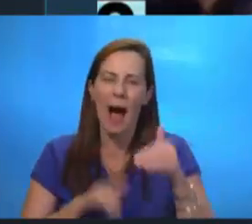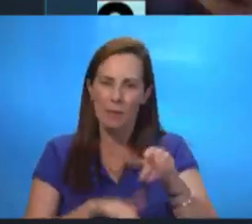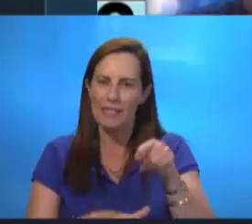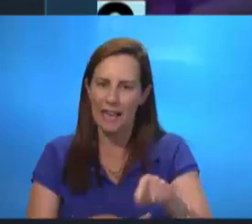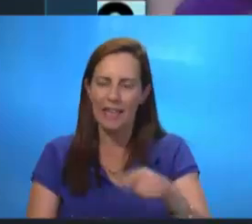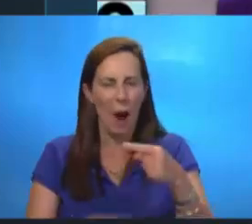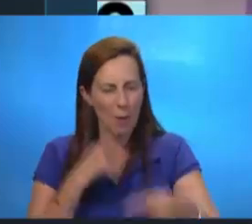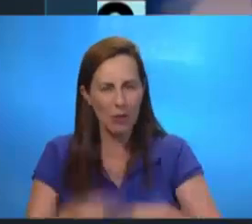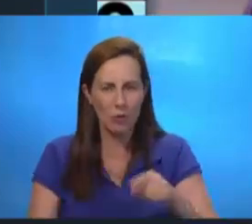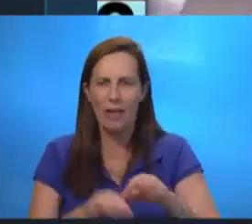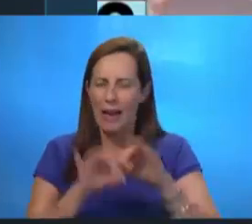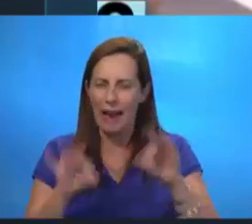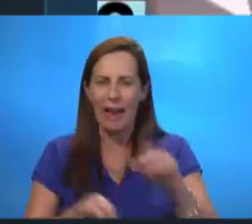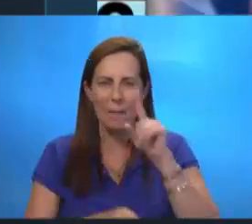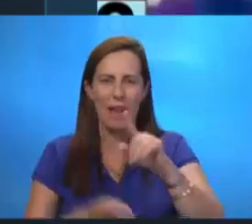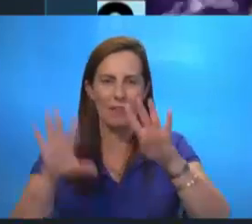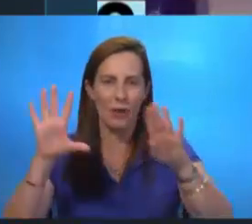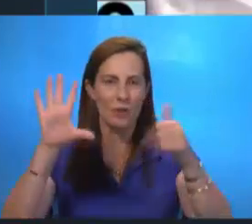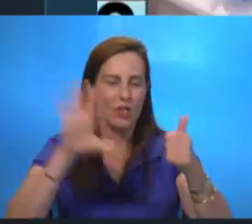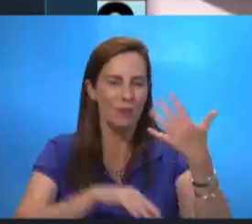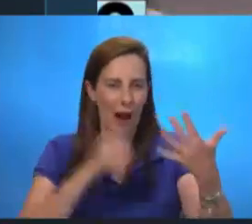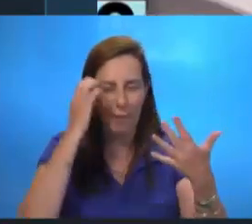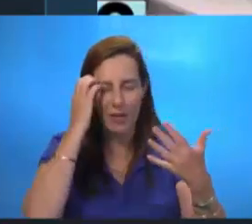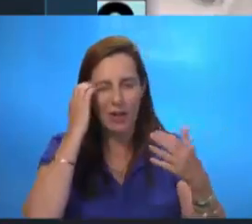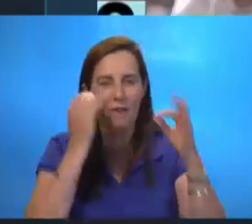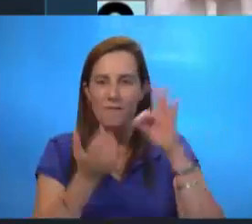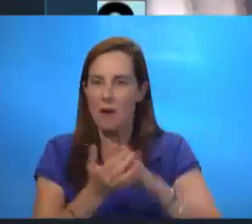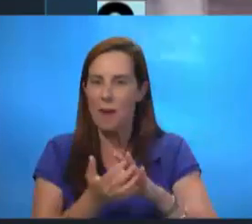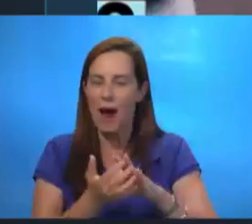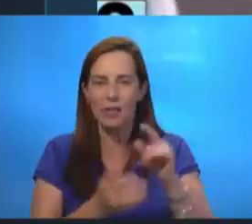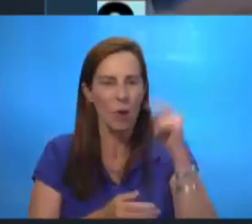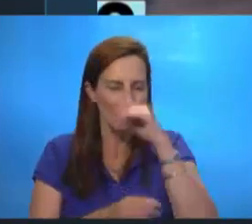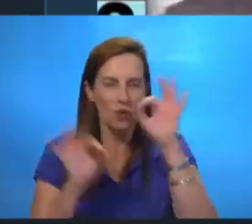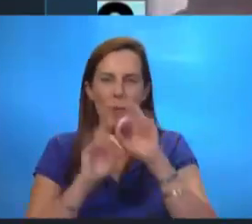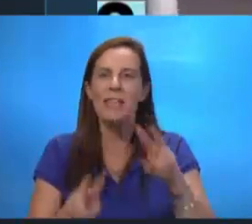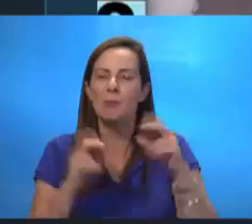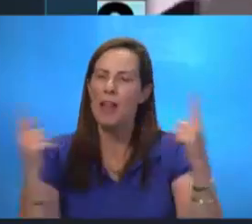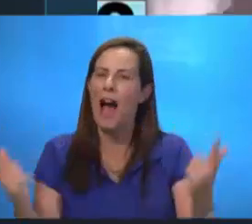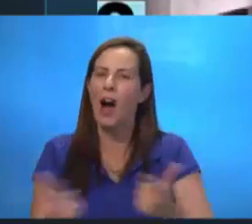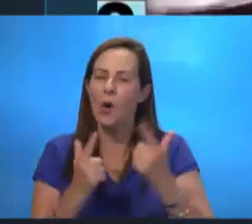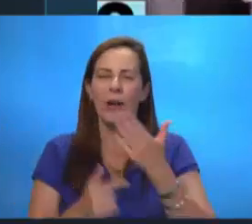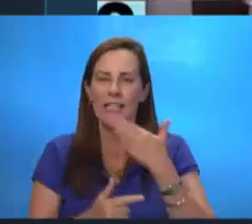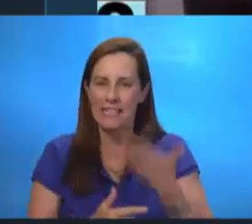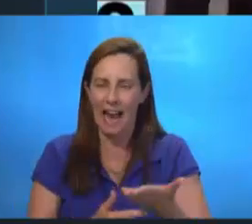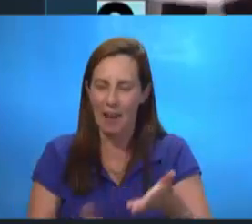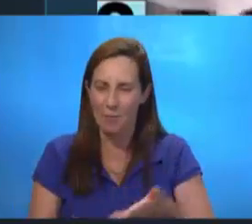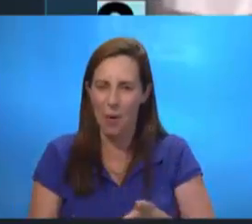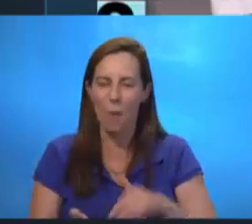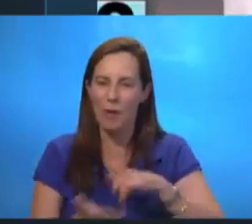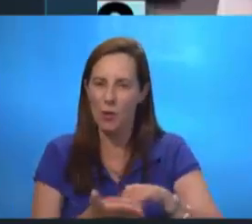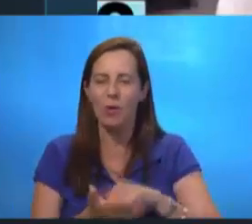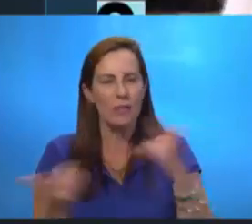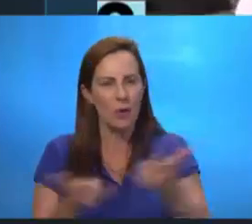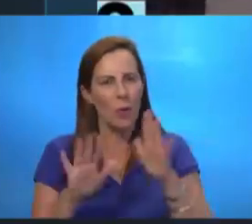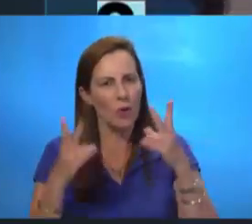המסורת שלו החלה ב-1965, ומאז לא מחמיצים הזדמנות לחגוג את ישראל כאן בניו יורק. זה אירוע מאוד